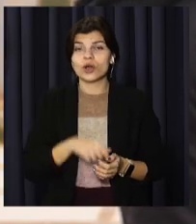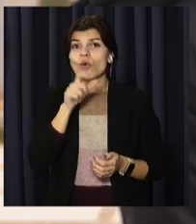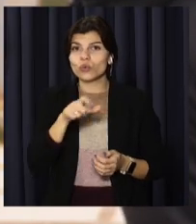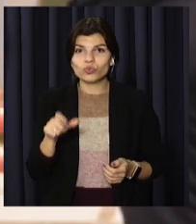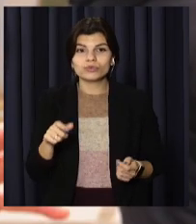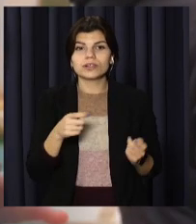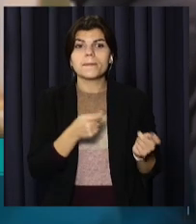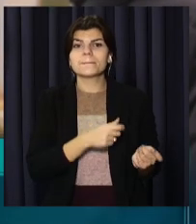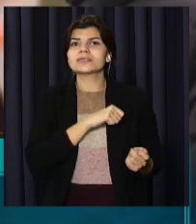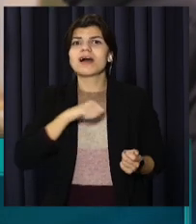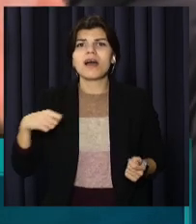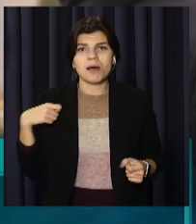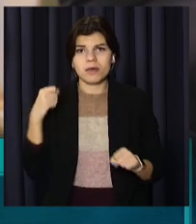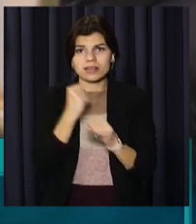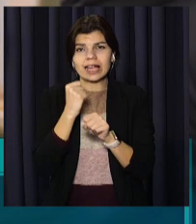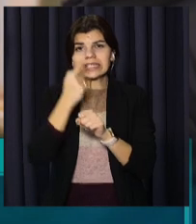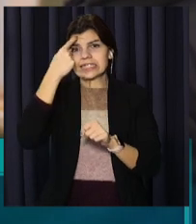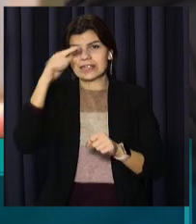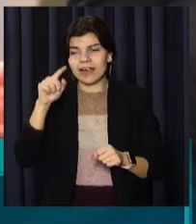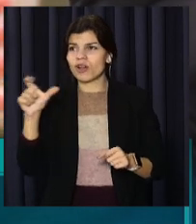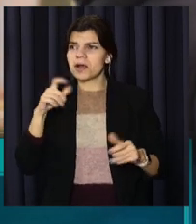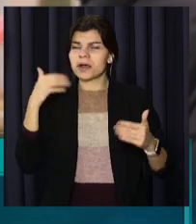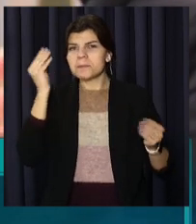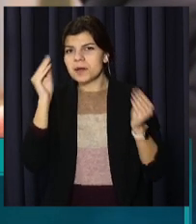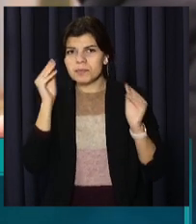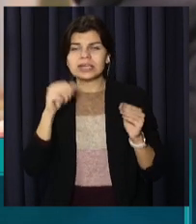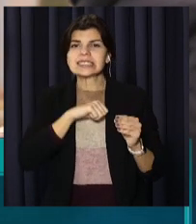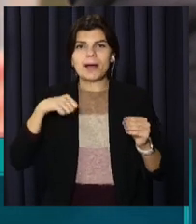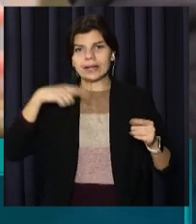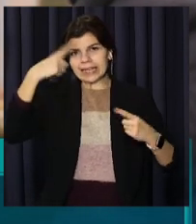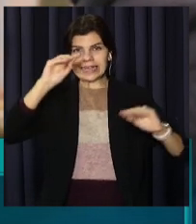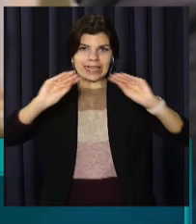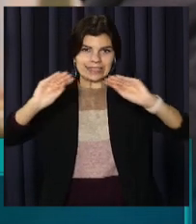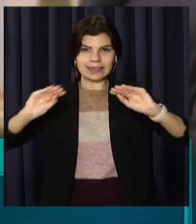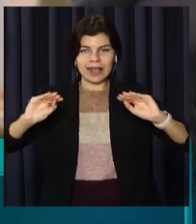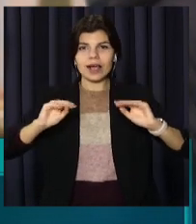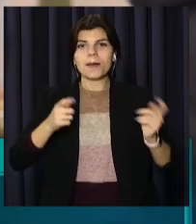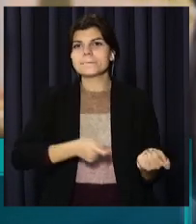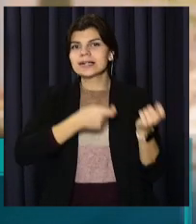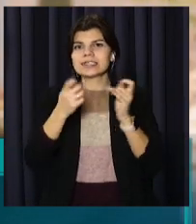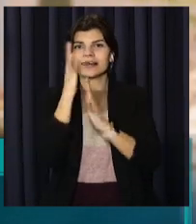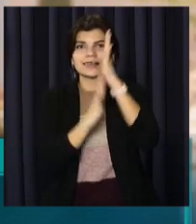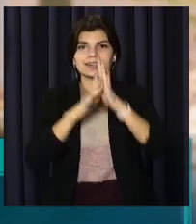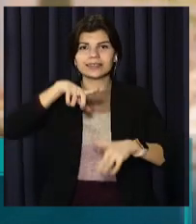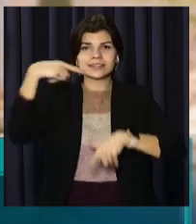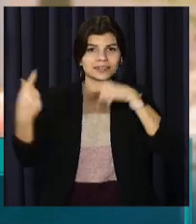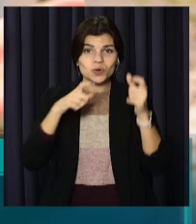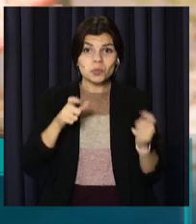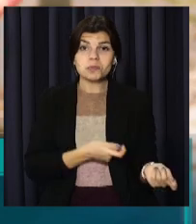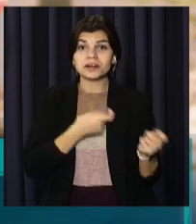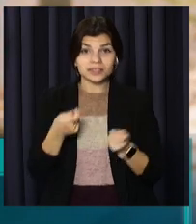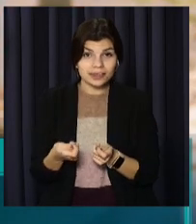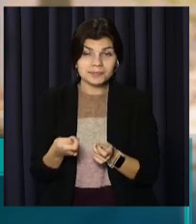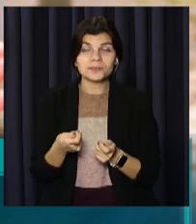приносили, сами делали проект, сами делали дизайн, приносили люди растения. Ну и